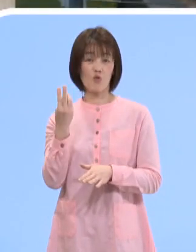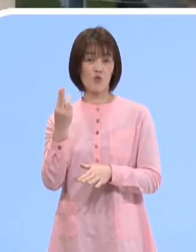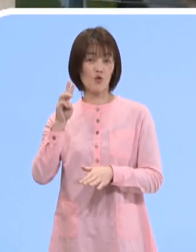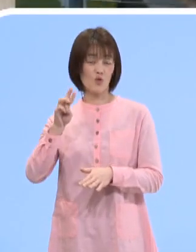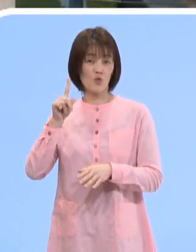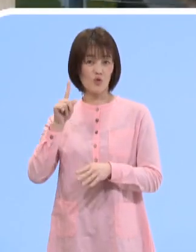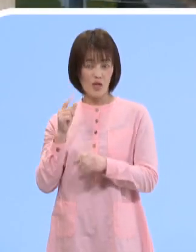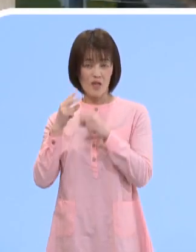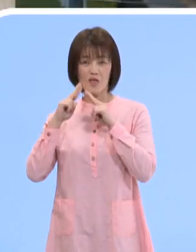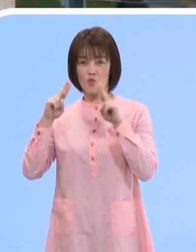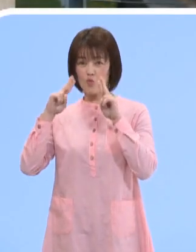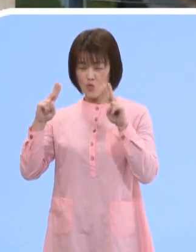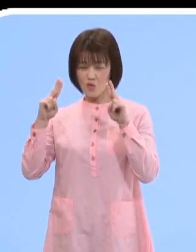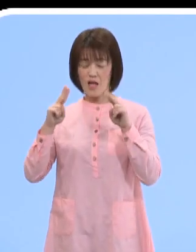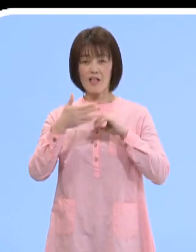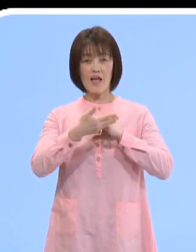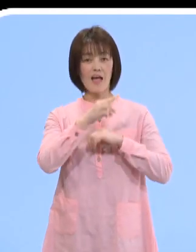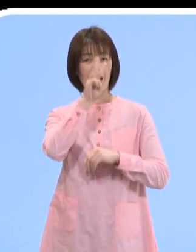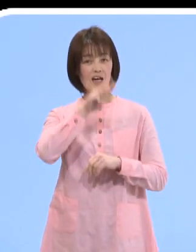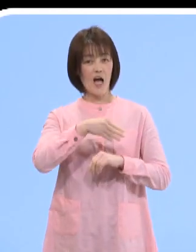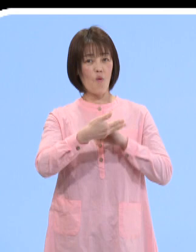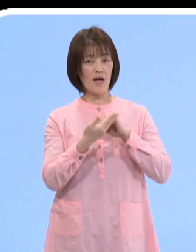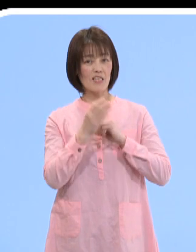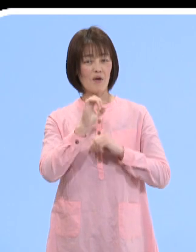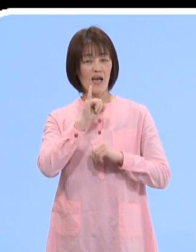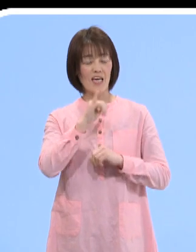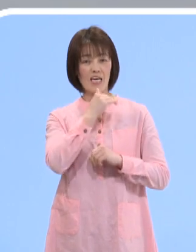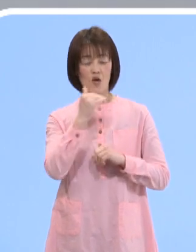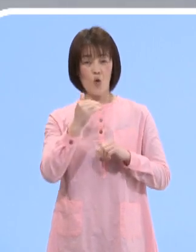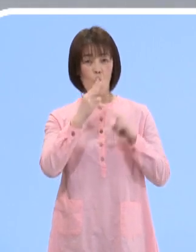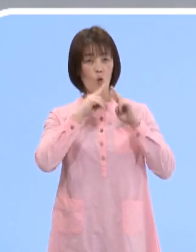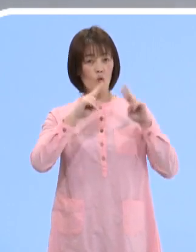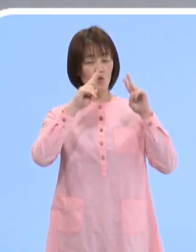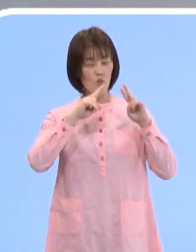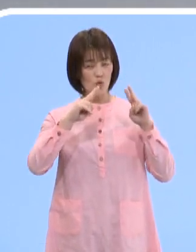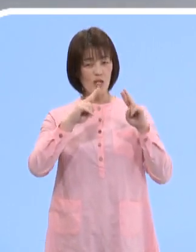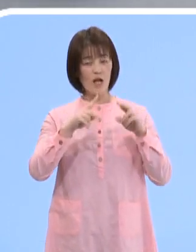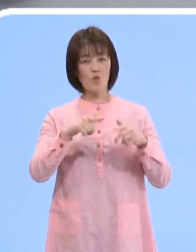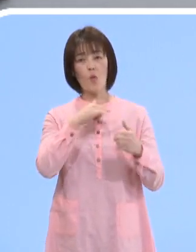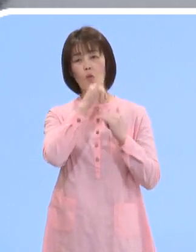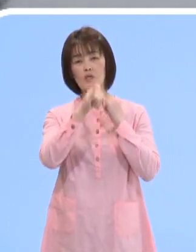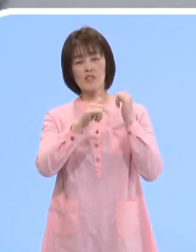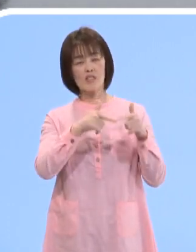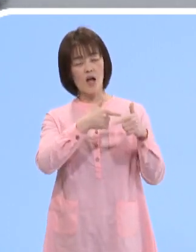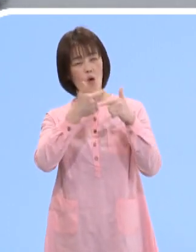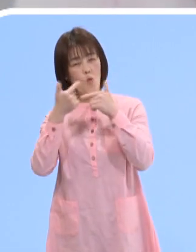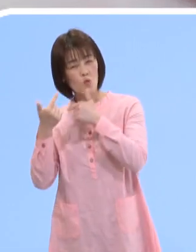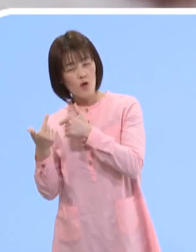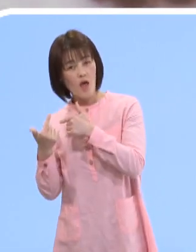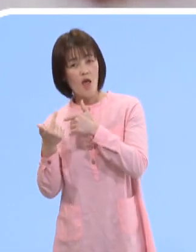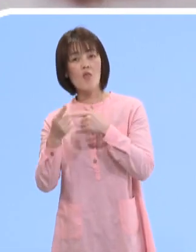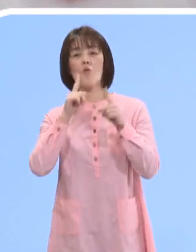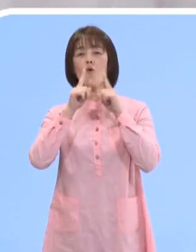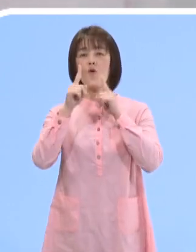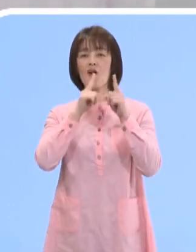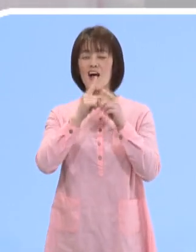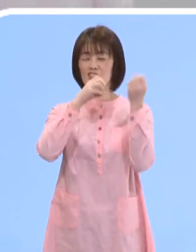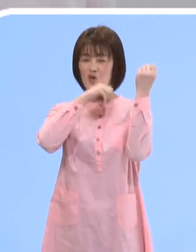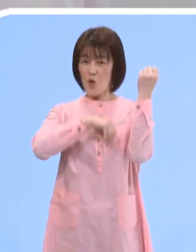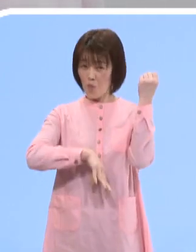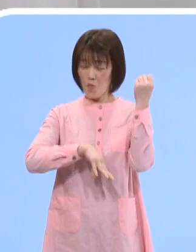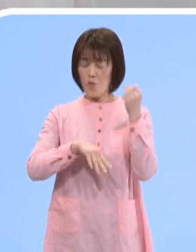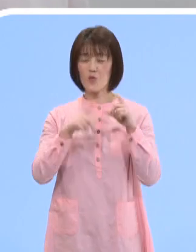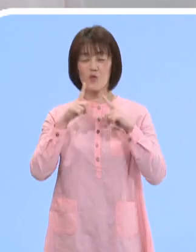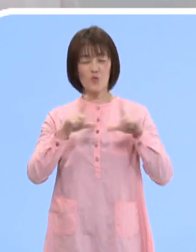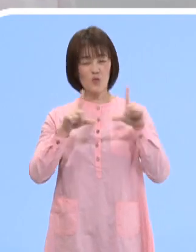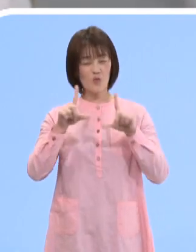した川島英吾さんの名曲「時代遅れ」の歌詞をモチーフに、島で暮らす普通の人の人生を描いた